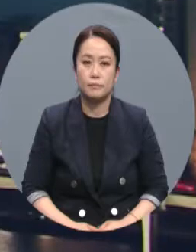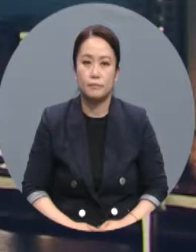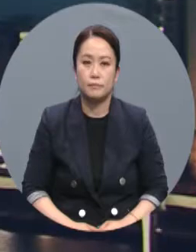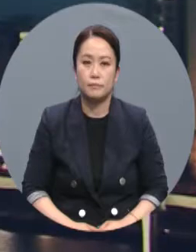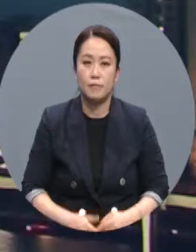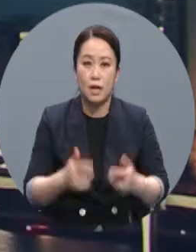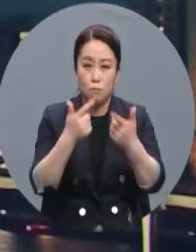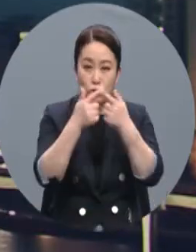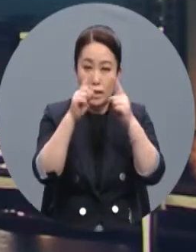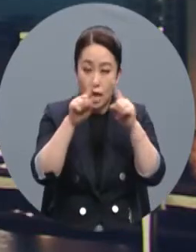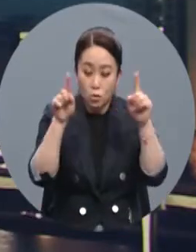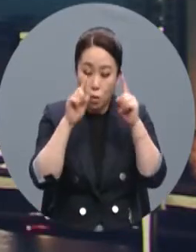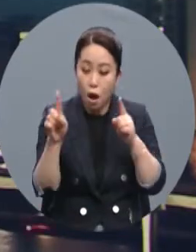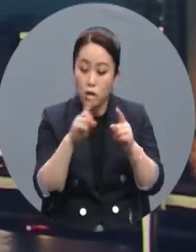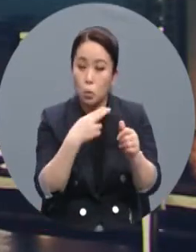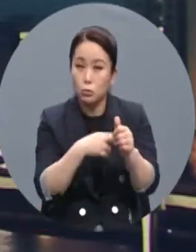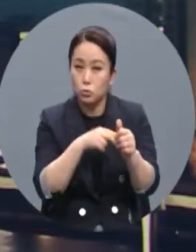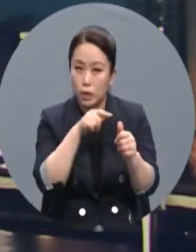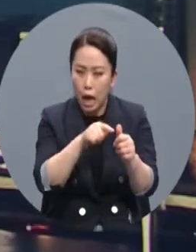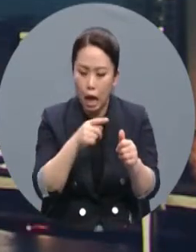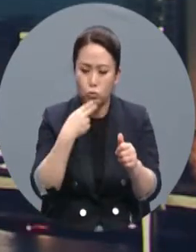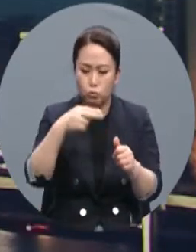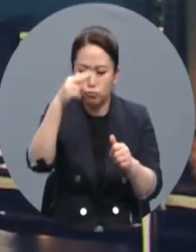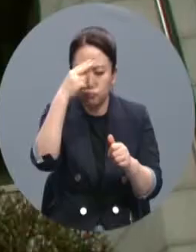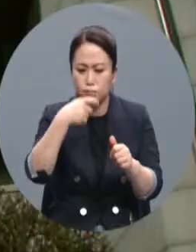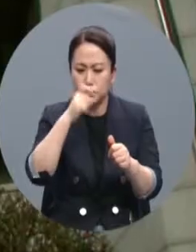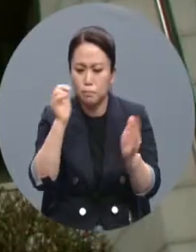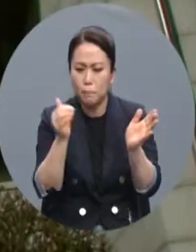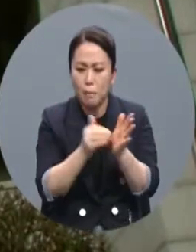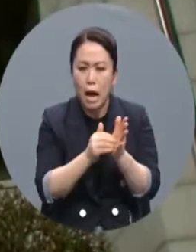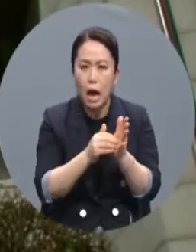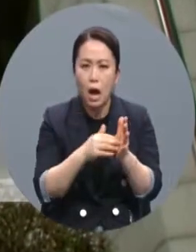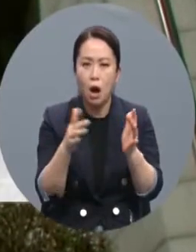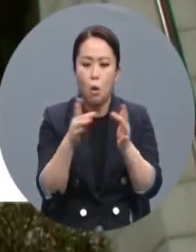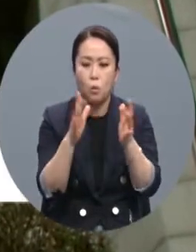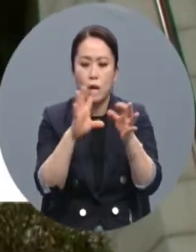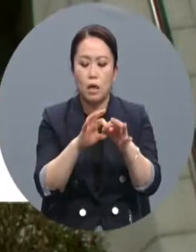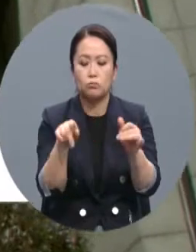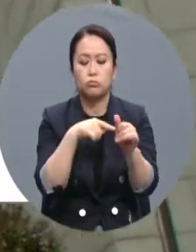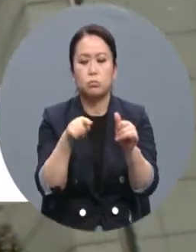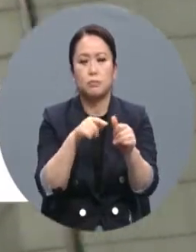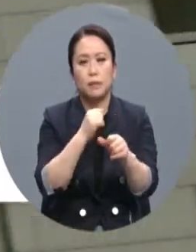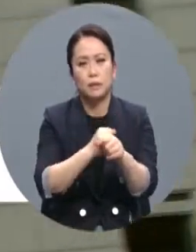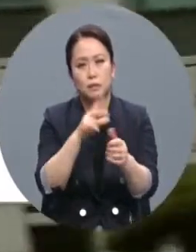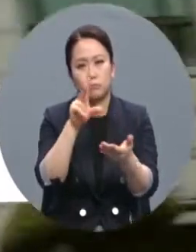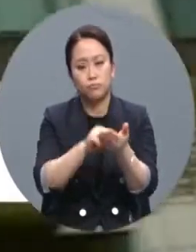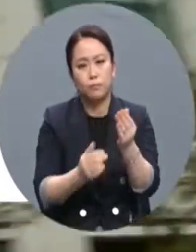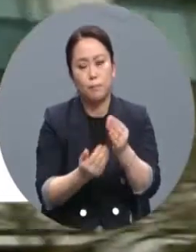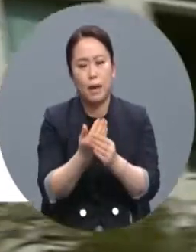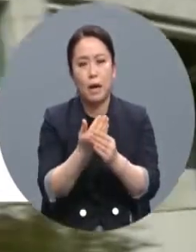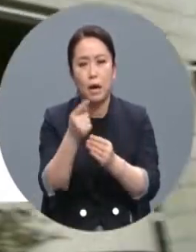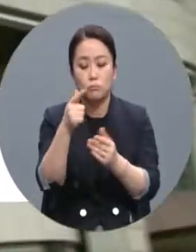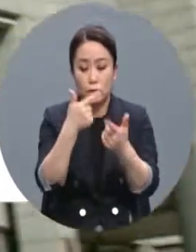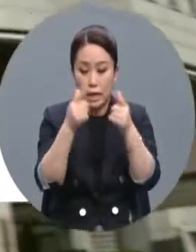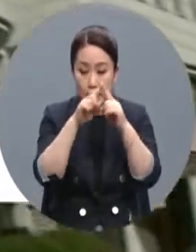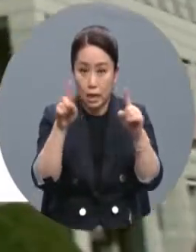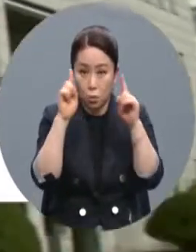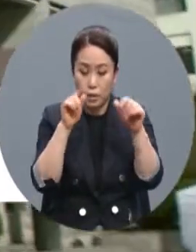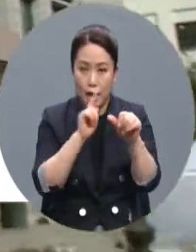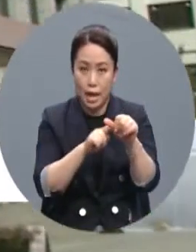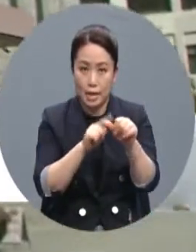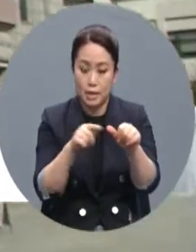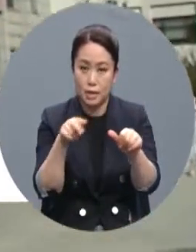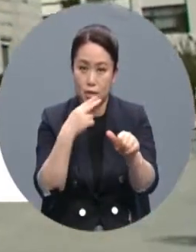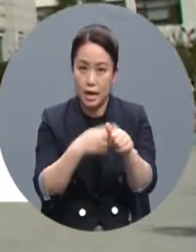부산대학교 한 강사가 음주 상태에서 온라인 수업을 진행해 물의를 빚고 있습니다 부산대학교 따르면 a 강사는